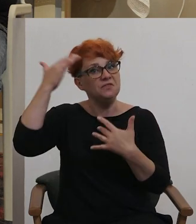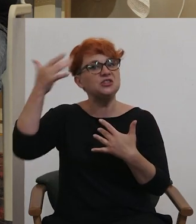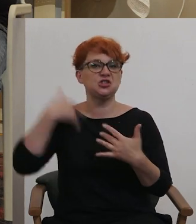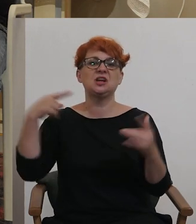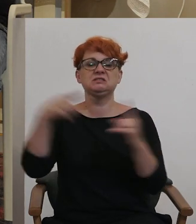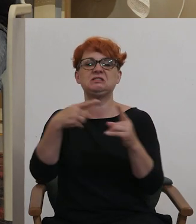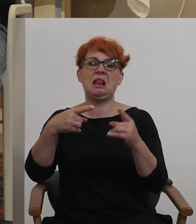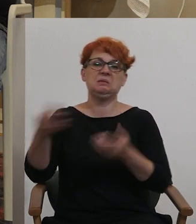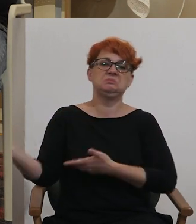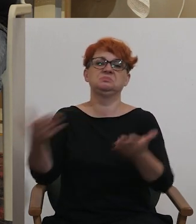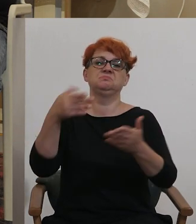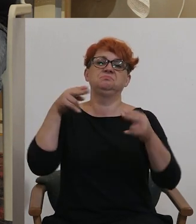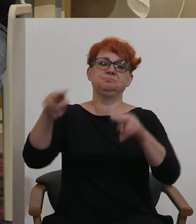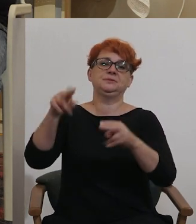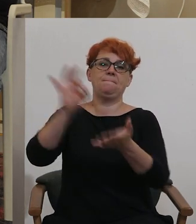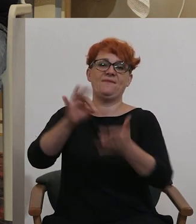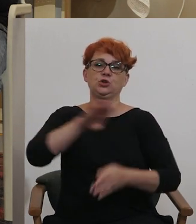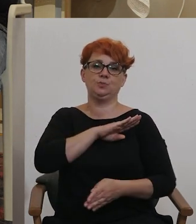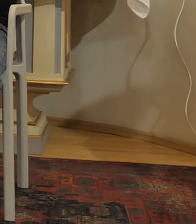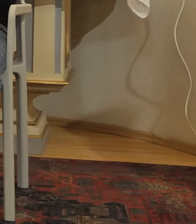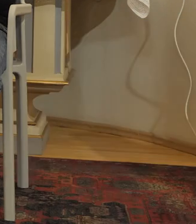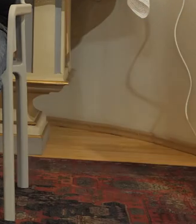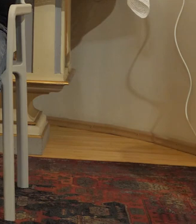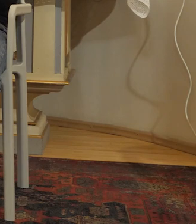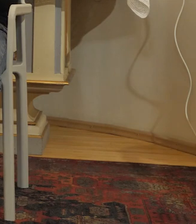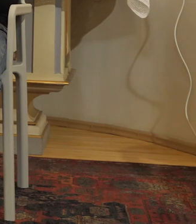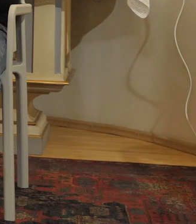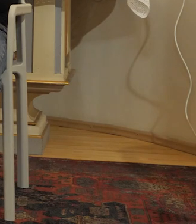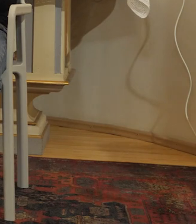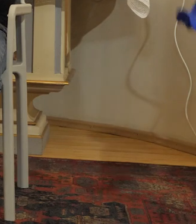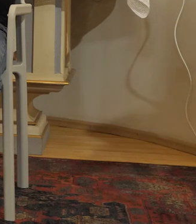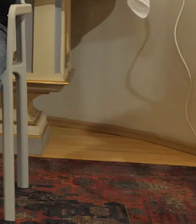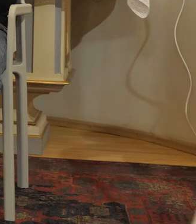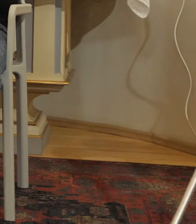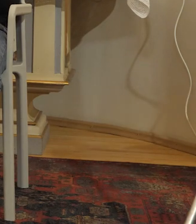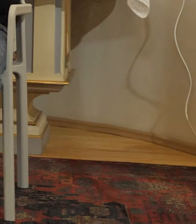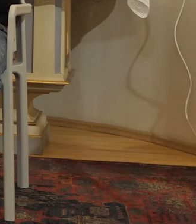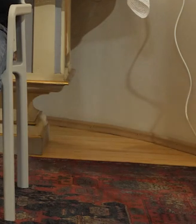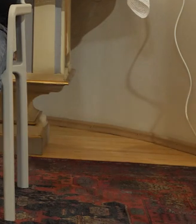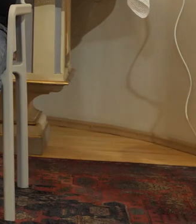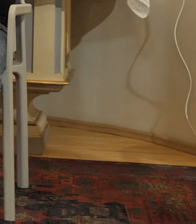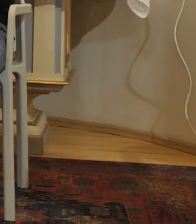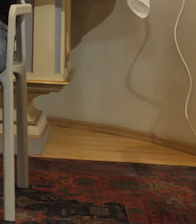armatnim? Proszę Państwa, kiedy pod Lenino pojawiła się polska dywizja,